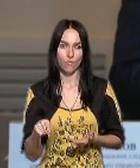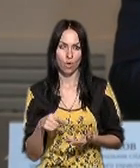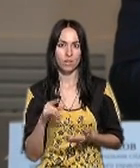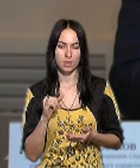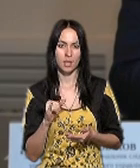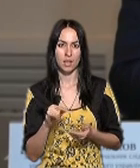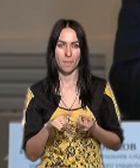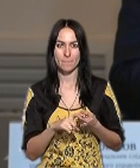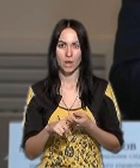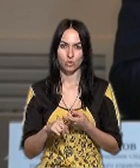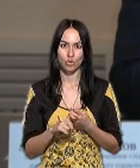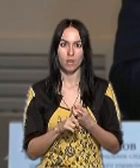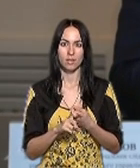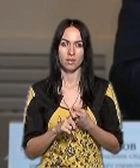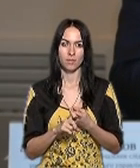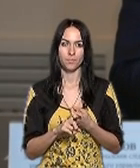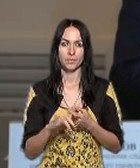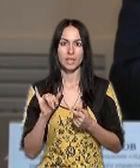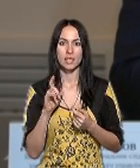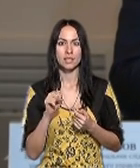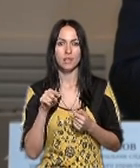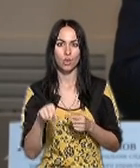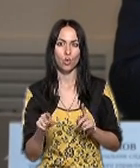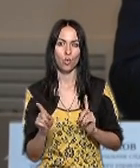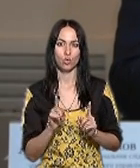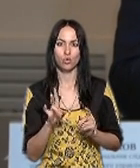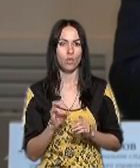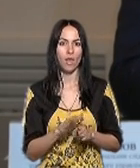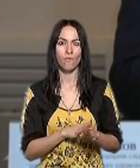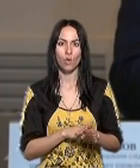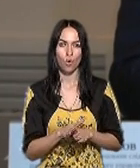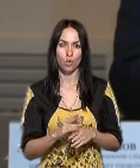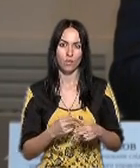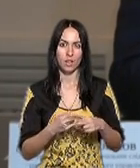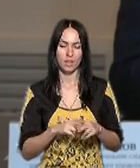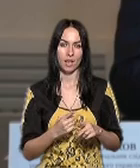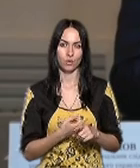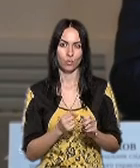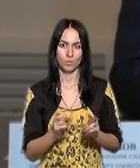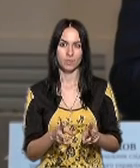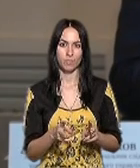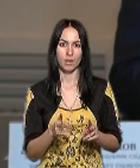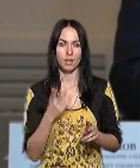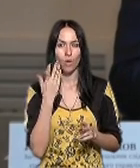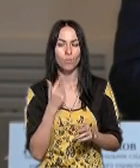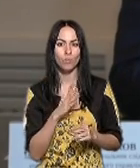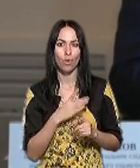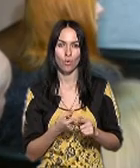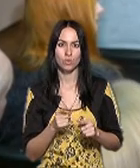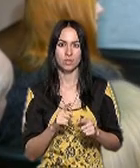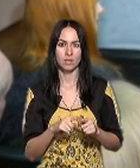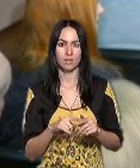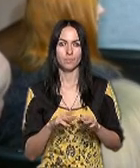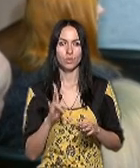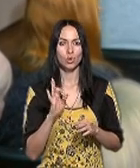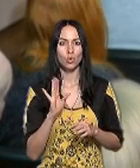причетні із-за того, що не виконували техніку безпеки під час такого виду робіт.